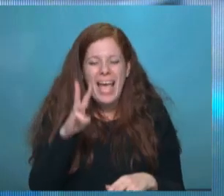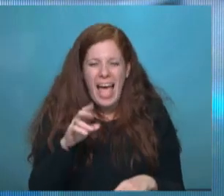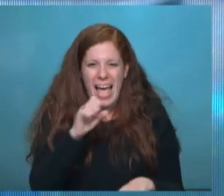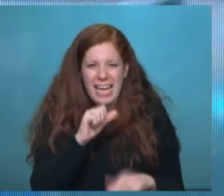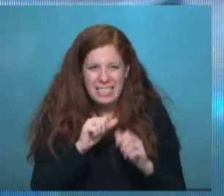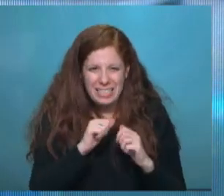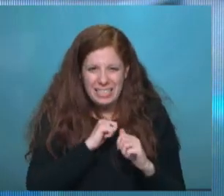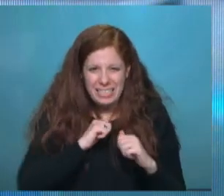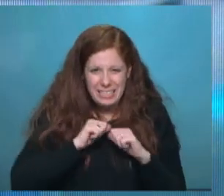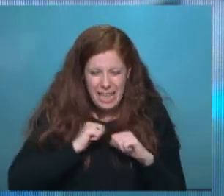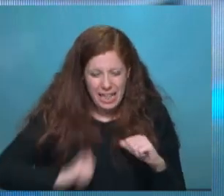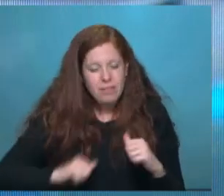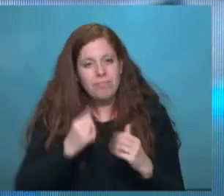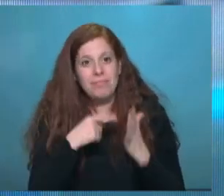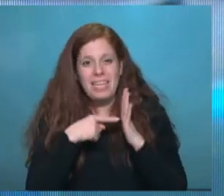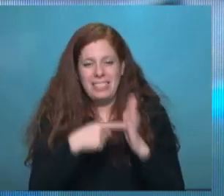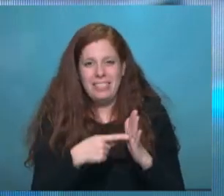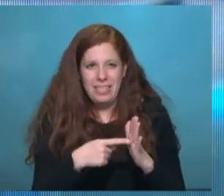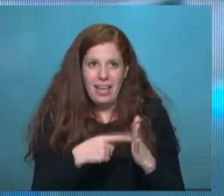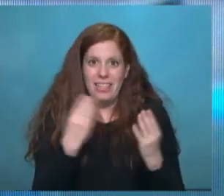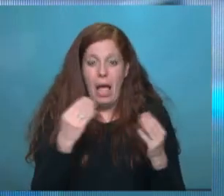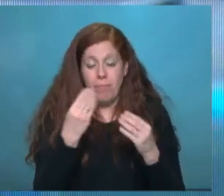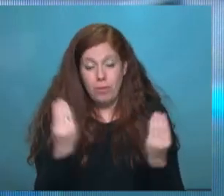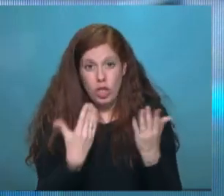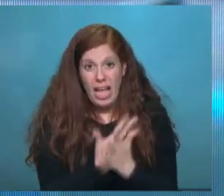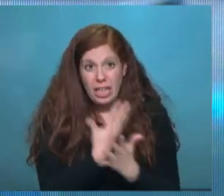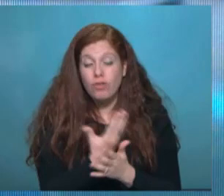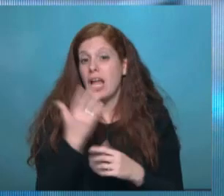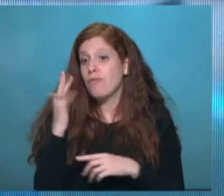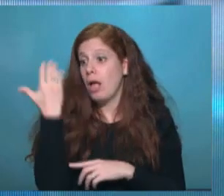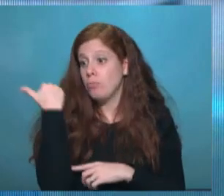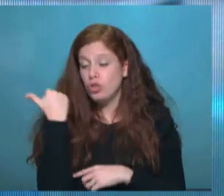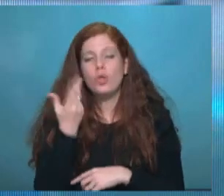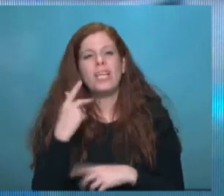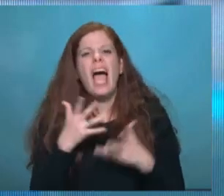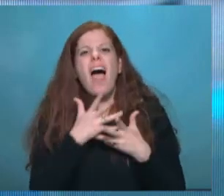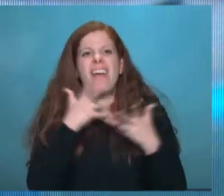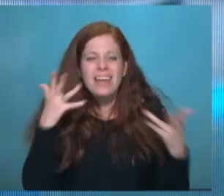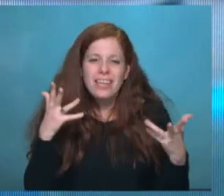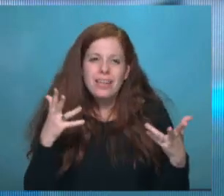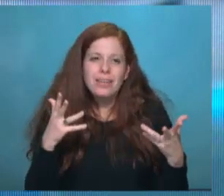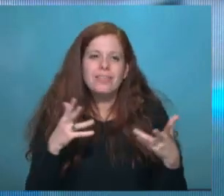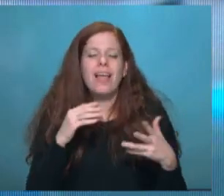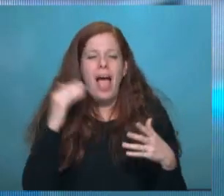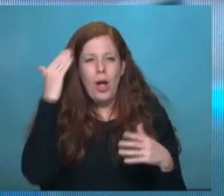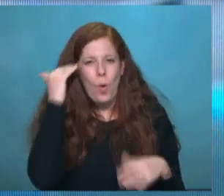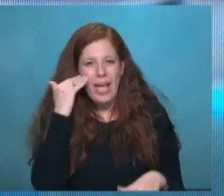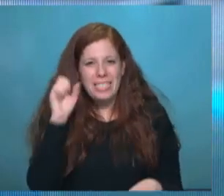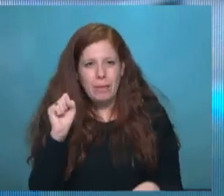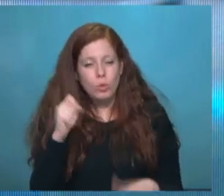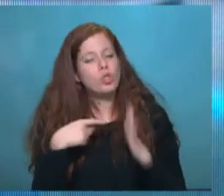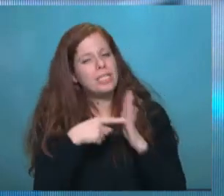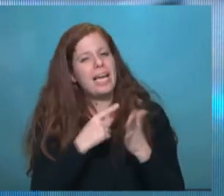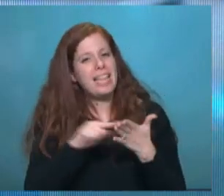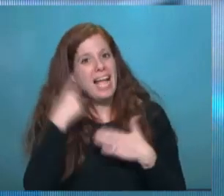שתומך בטכנולוגיה, וזה קורה אחרי שבחמישי שעבר הייתה זו הענקית הקוריאנית סמסונג שהציגה את הגאדג'ט שלה. למעשה,